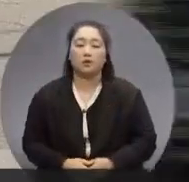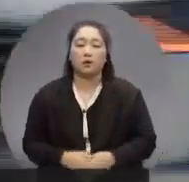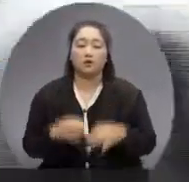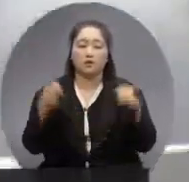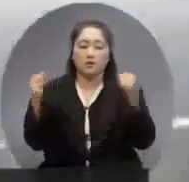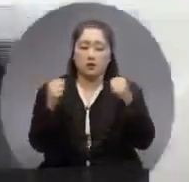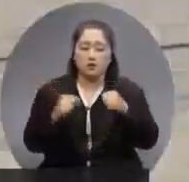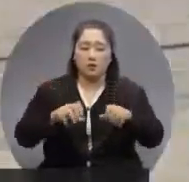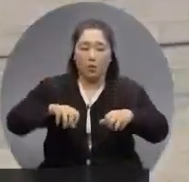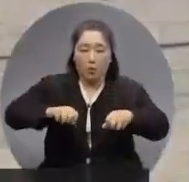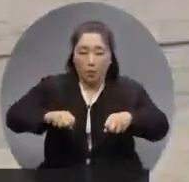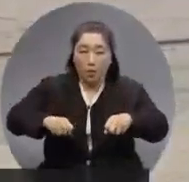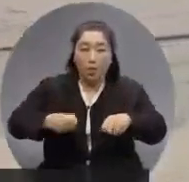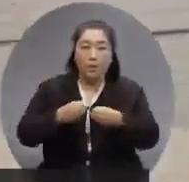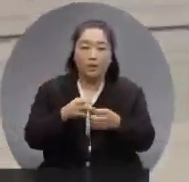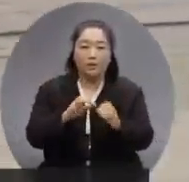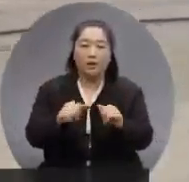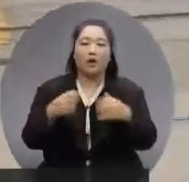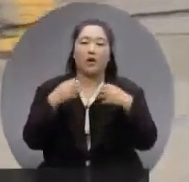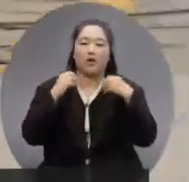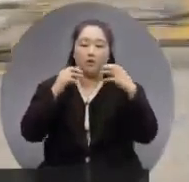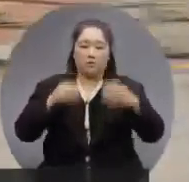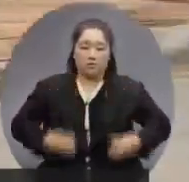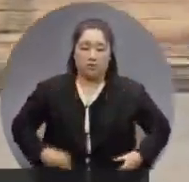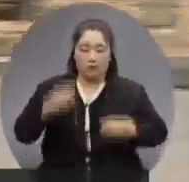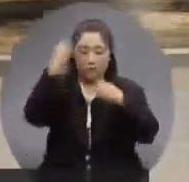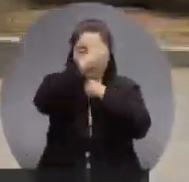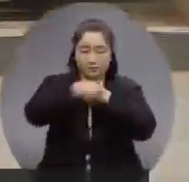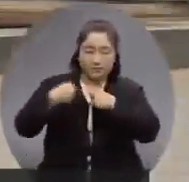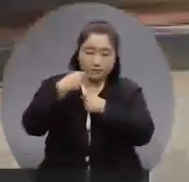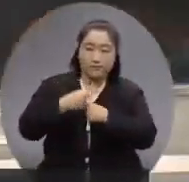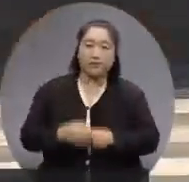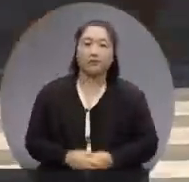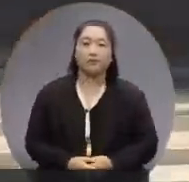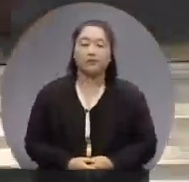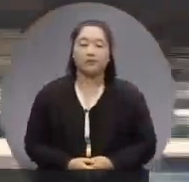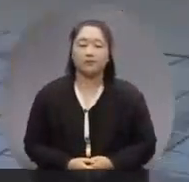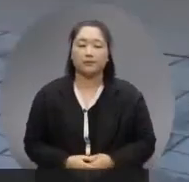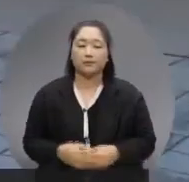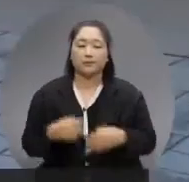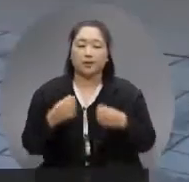찬바람에 맞서는 오토바이 배달원은 방한복으로 위아래를 꽁꽁싸맸습니다